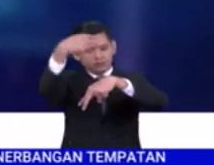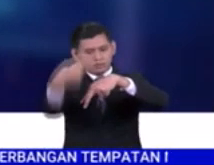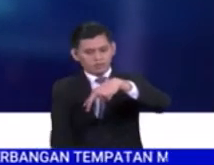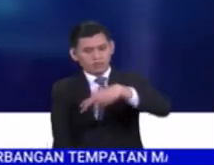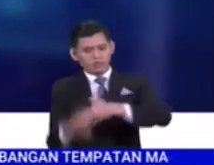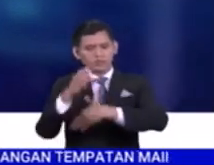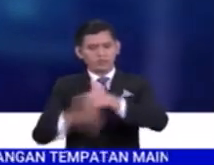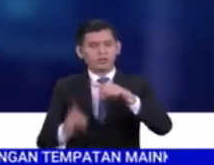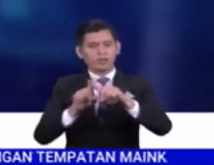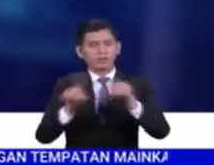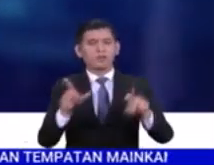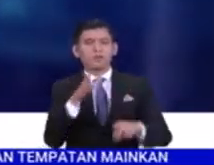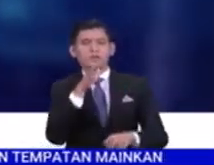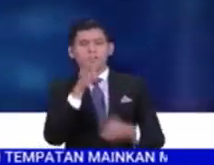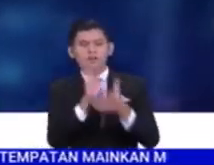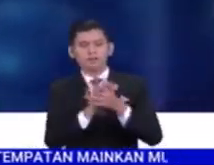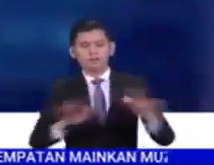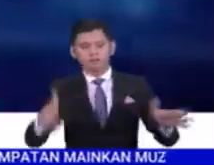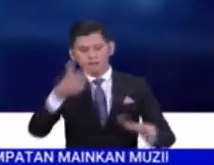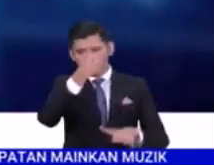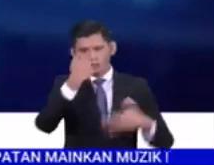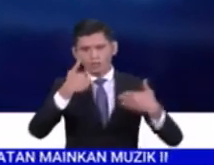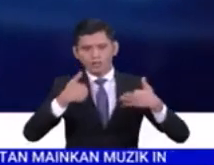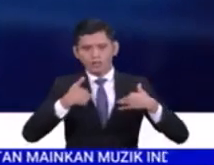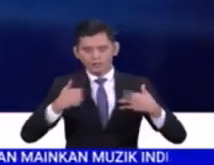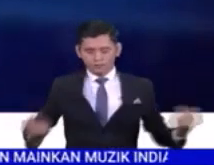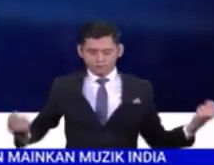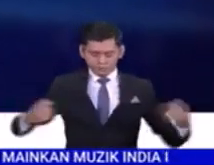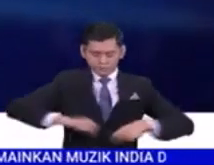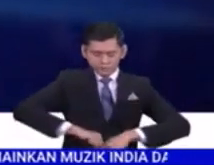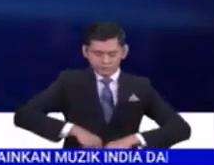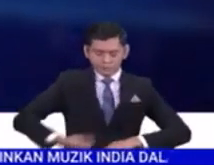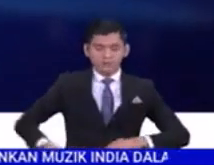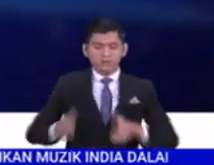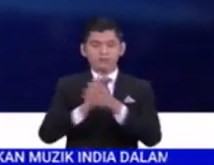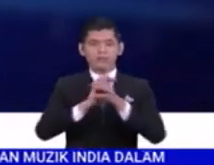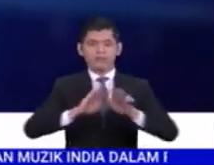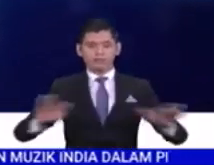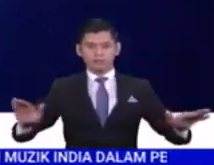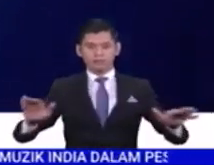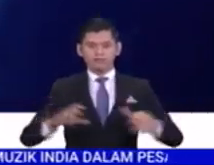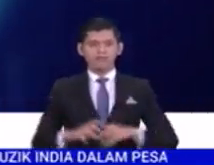ringan, manakala ibunya selamat kerana memakai tali keselamatan.